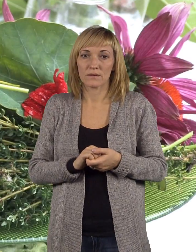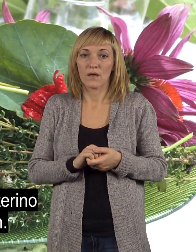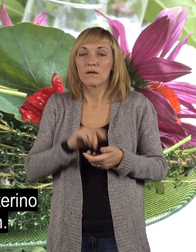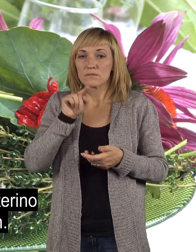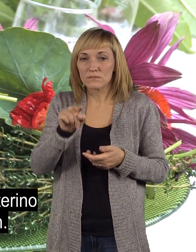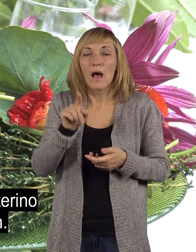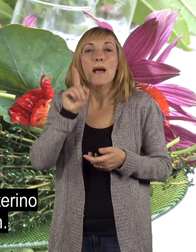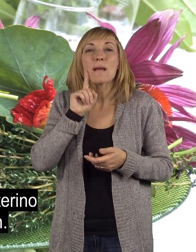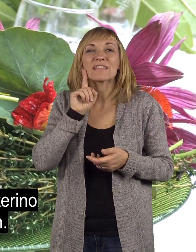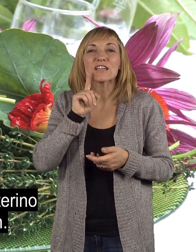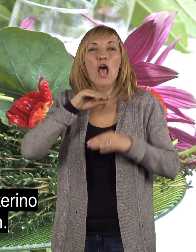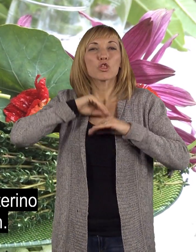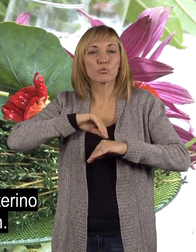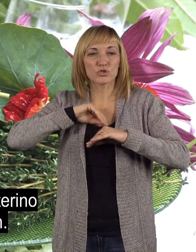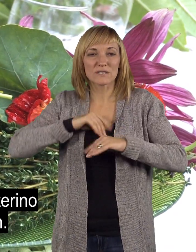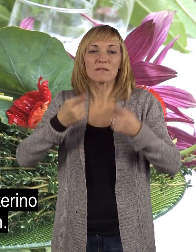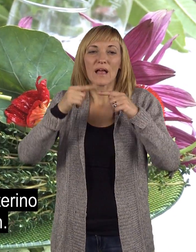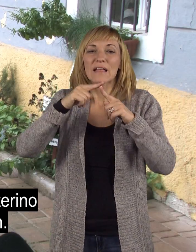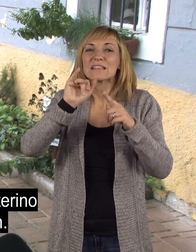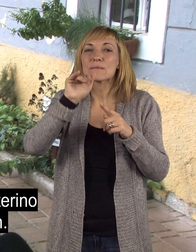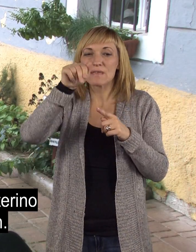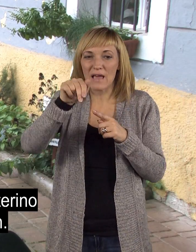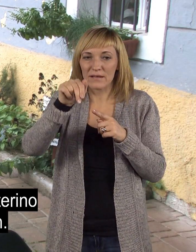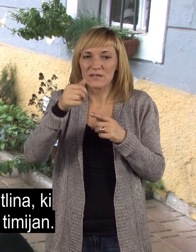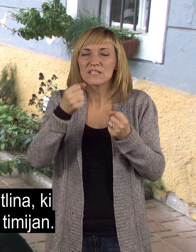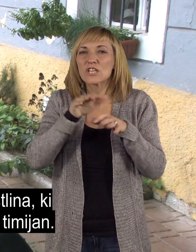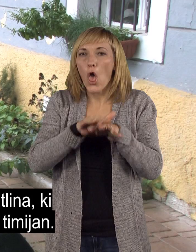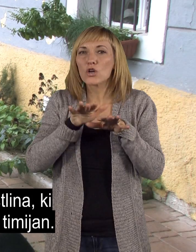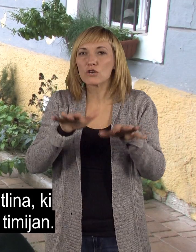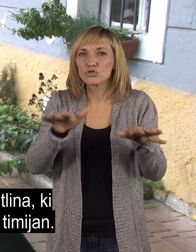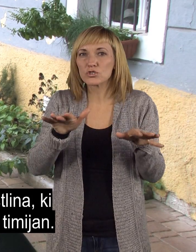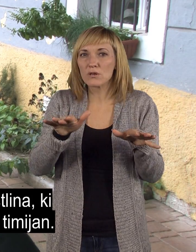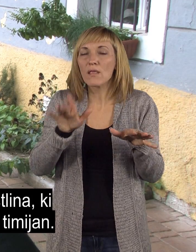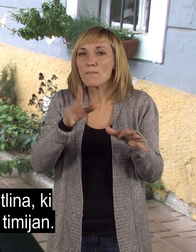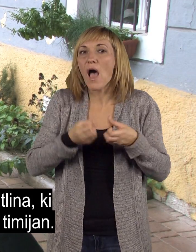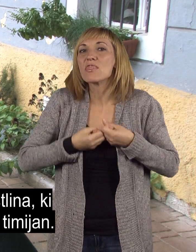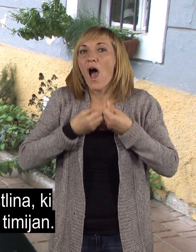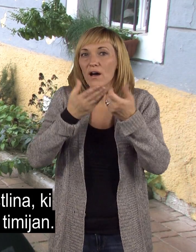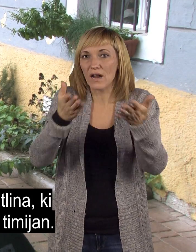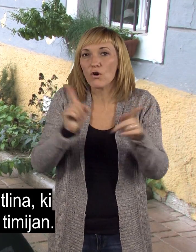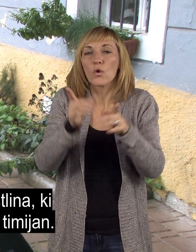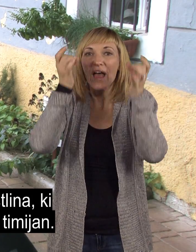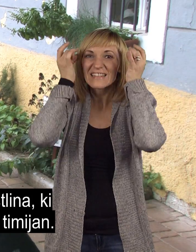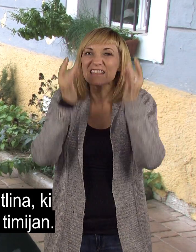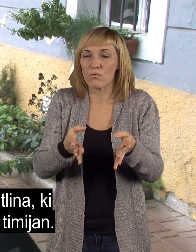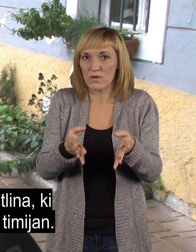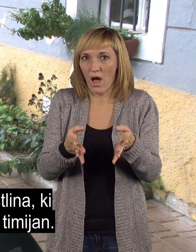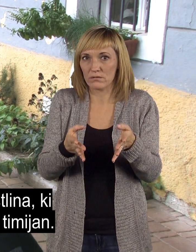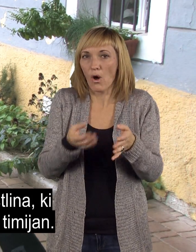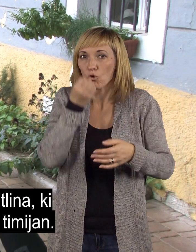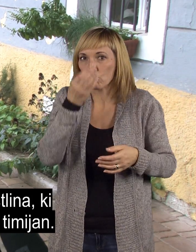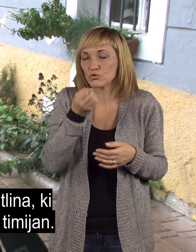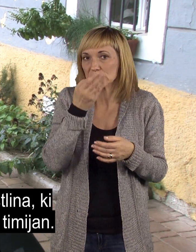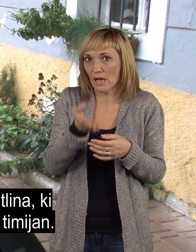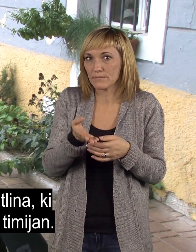No, tole pa je materina dušica oziroma timijan. Zelo razširjena rastlina, raste v naravi kot divja materina dušica.